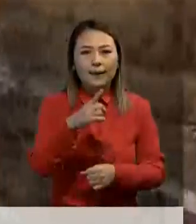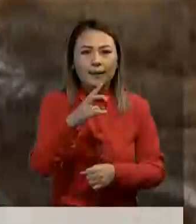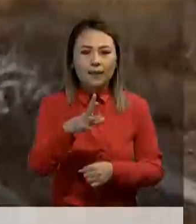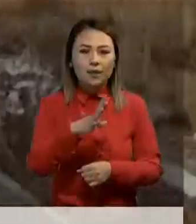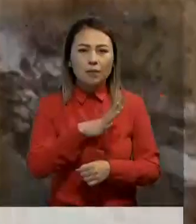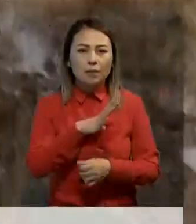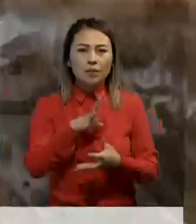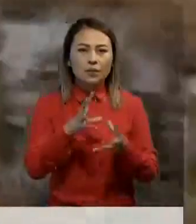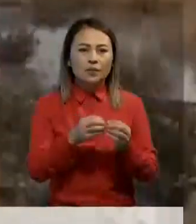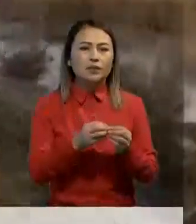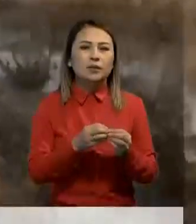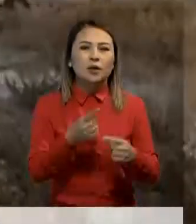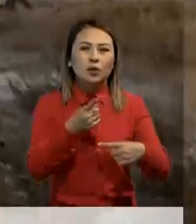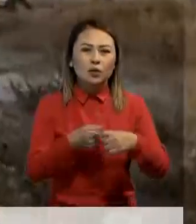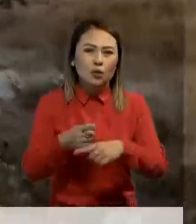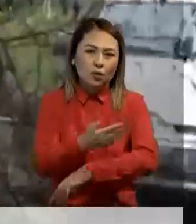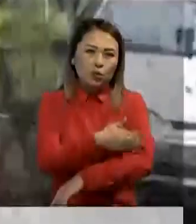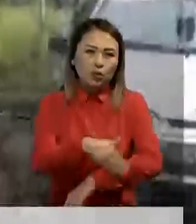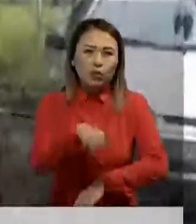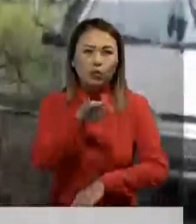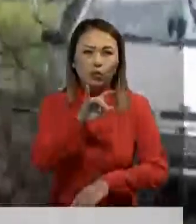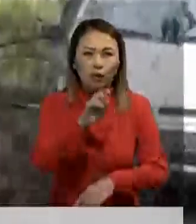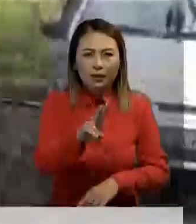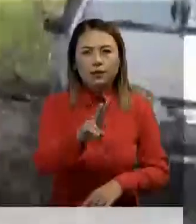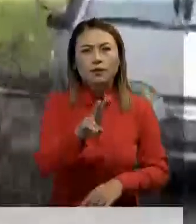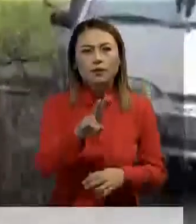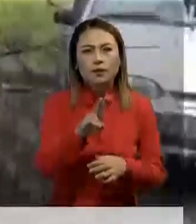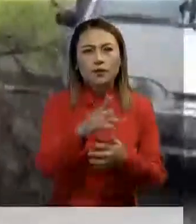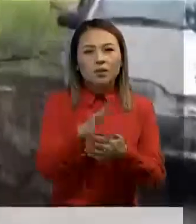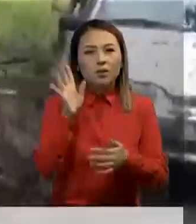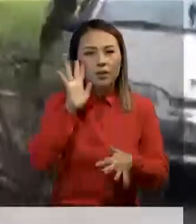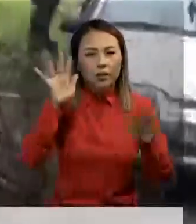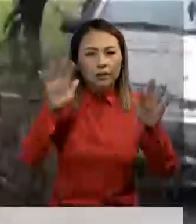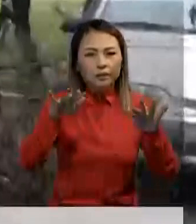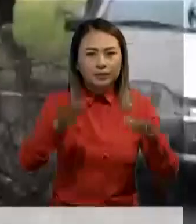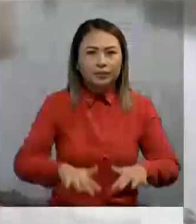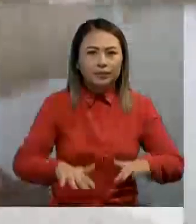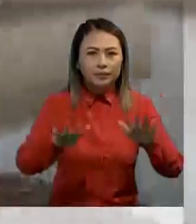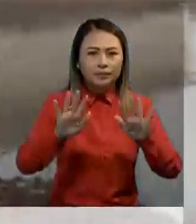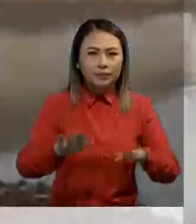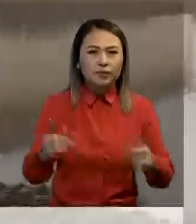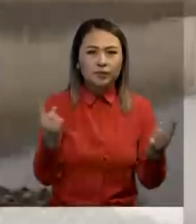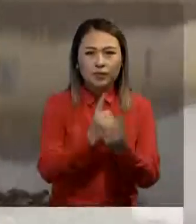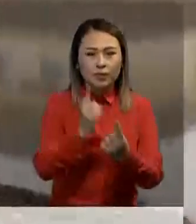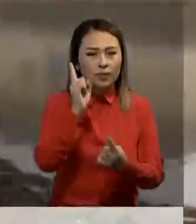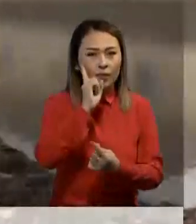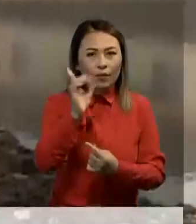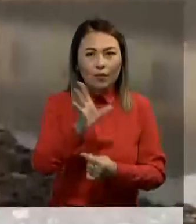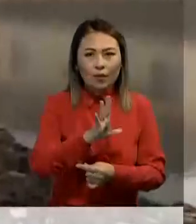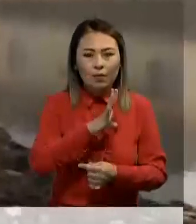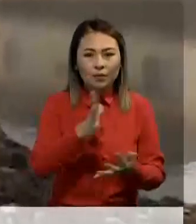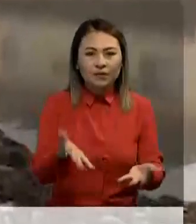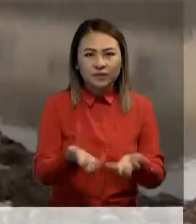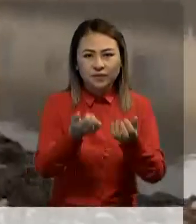Желтоқсан, Көксай 3, Нұртас және Тұран шағын аудандарында жолға жаңбыр суы жайылды. Тұрғындар судың ортасында қалып, жүріп тұрудан қалды. Құтқарушылар